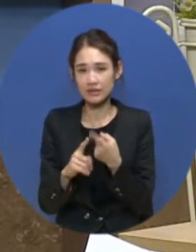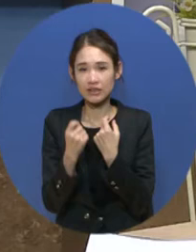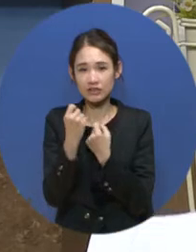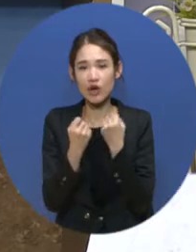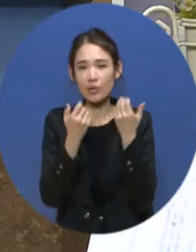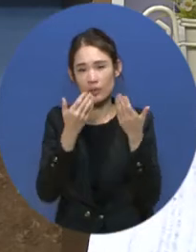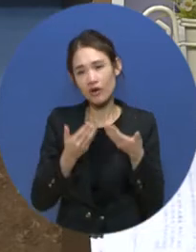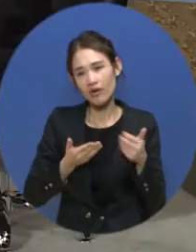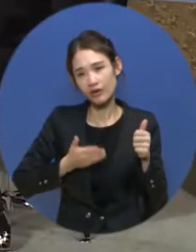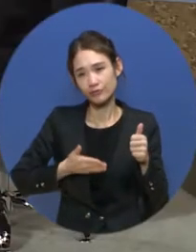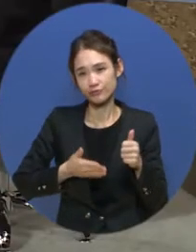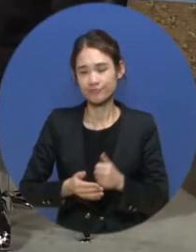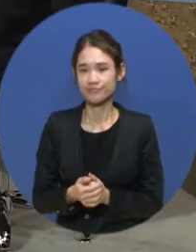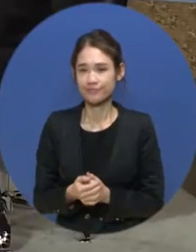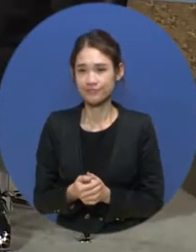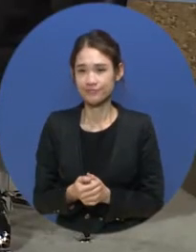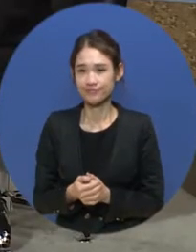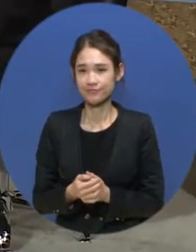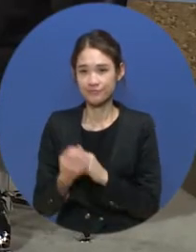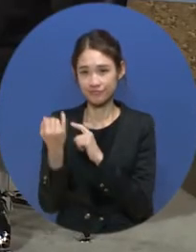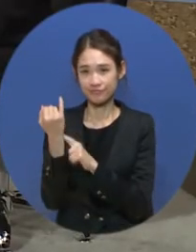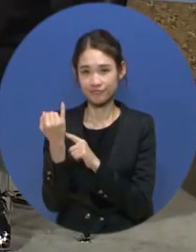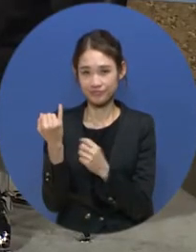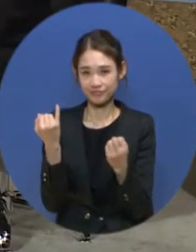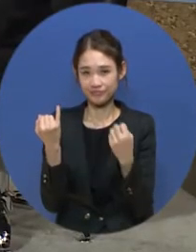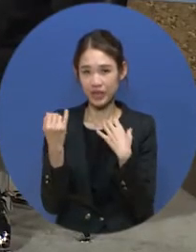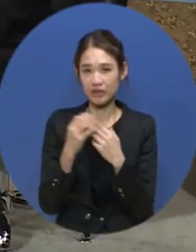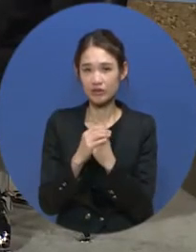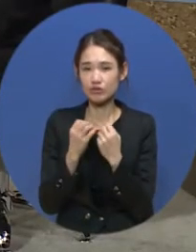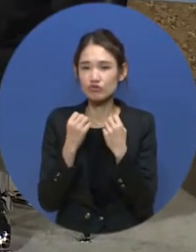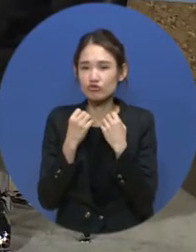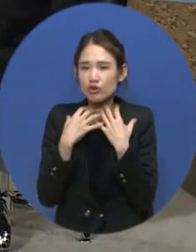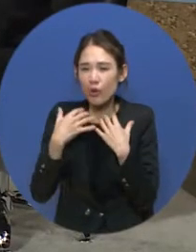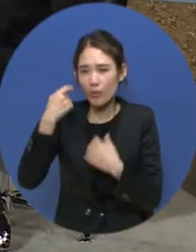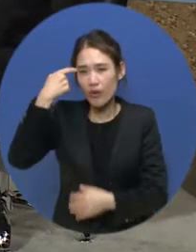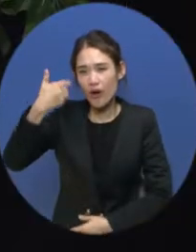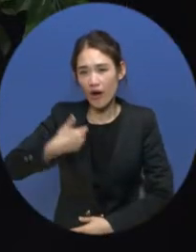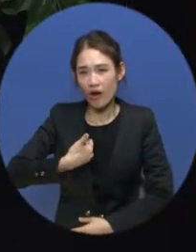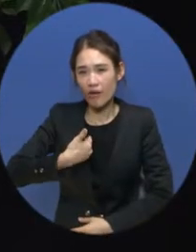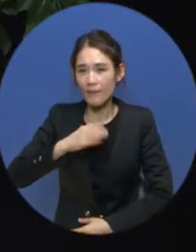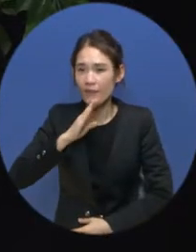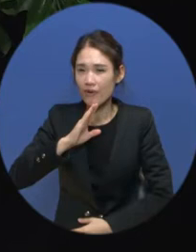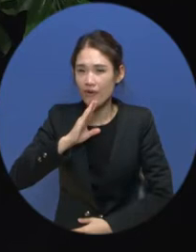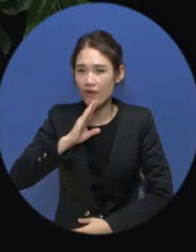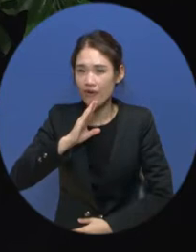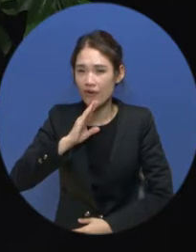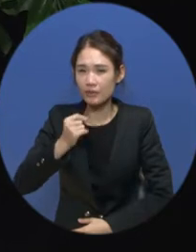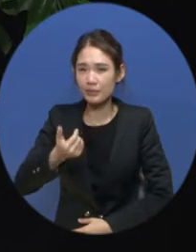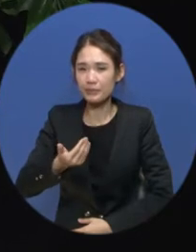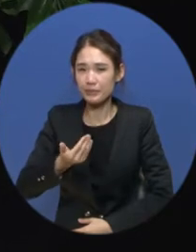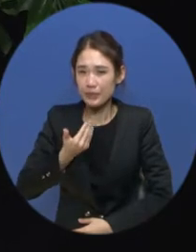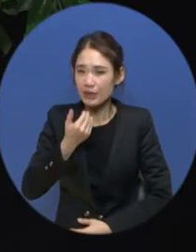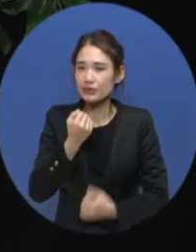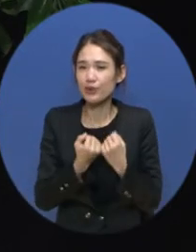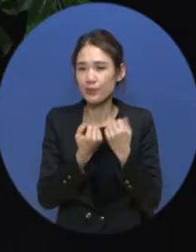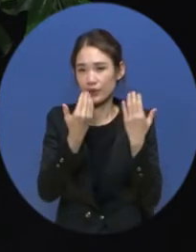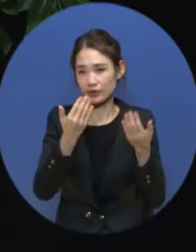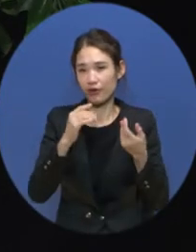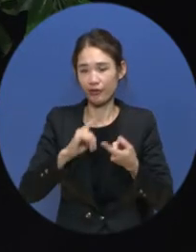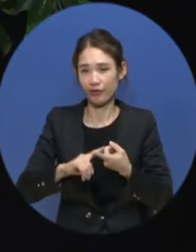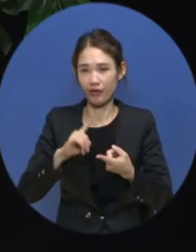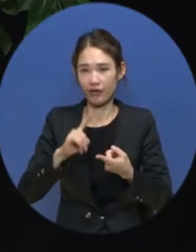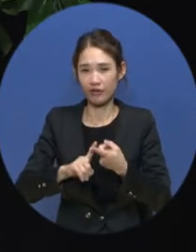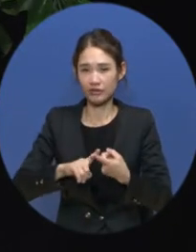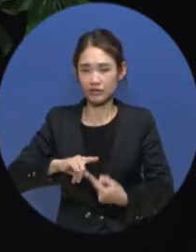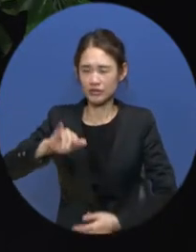말씀해 주시면 감사하겠습니다. 네, 한 회장님 말씀 부탁드리겠습니다. 좀 중복된 질문이신 것 같은데요. 네. 아까 서두에 네. 앞에 우리가